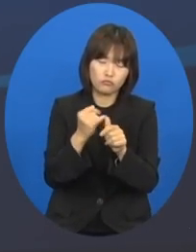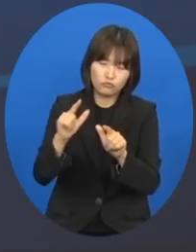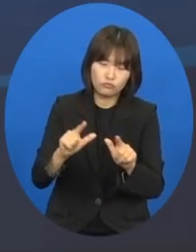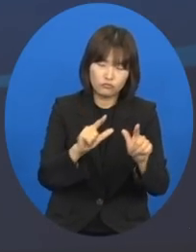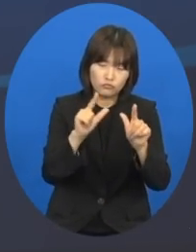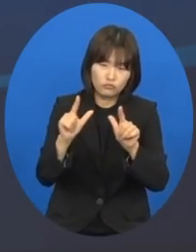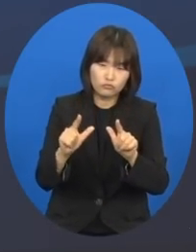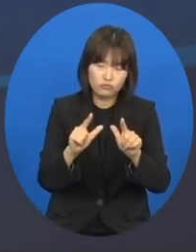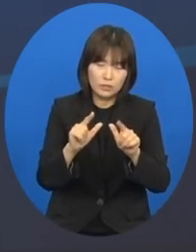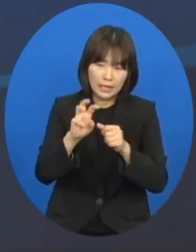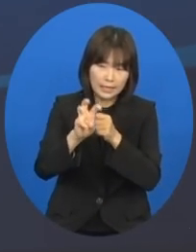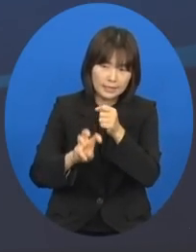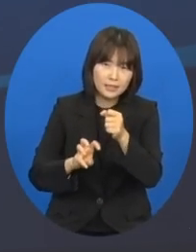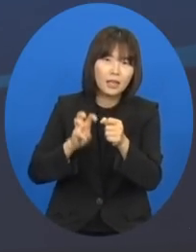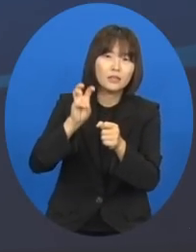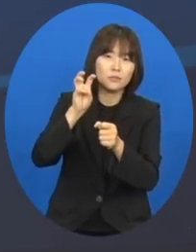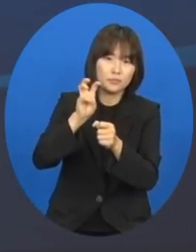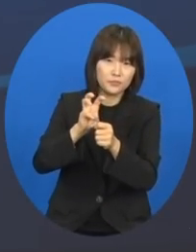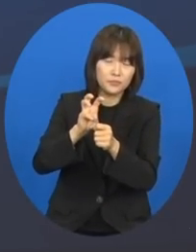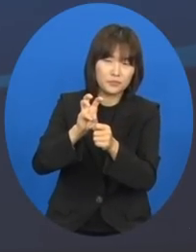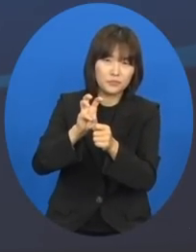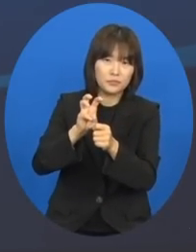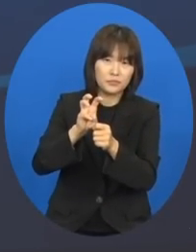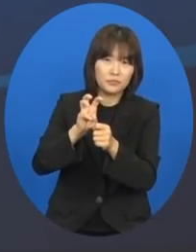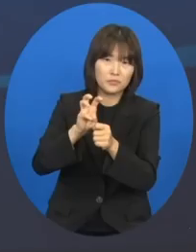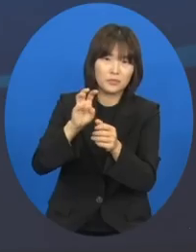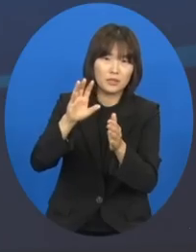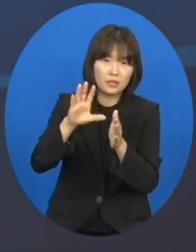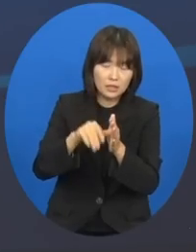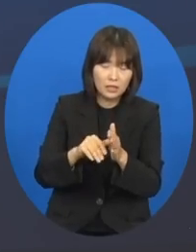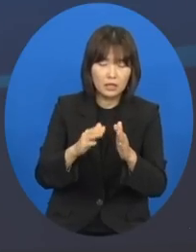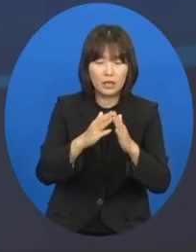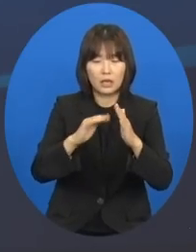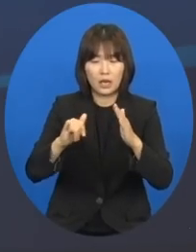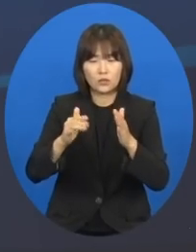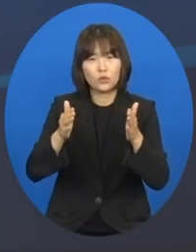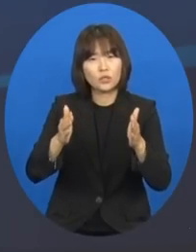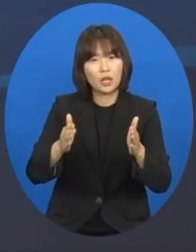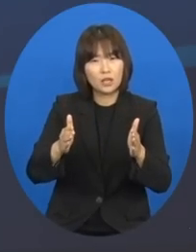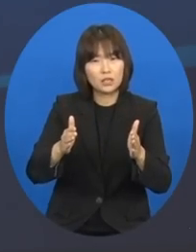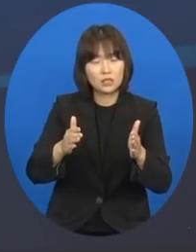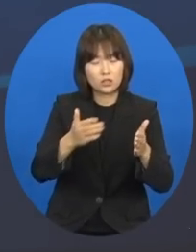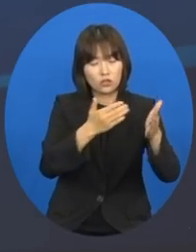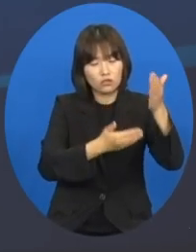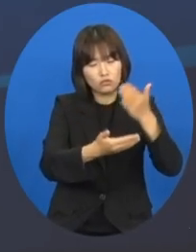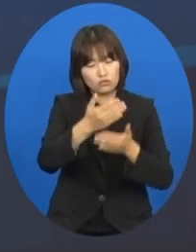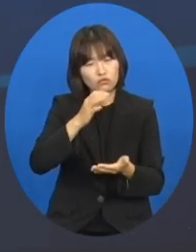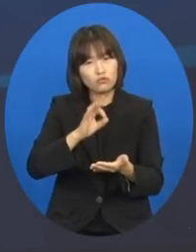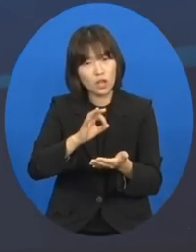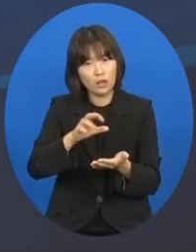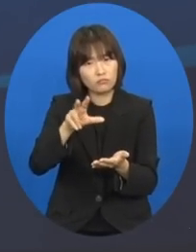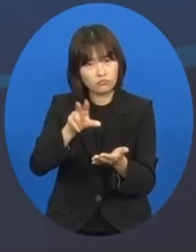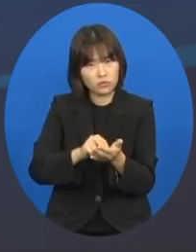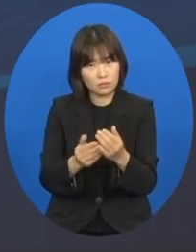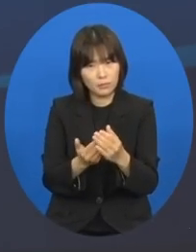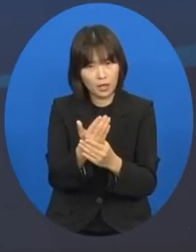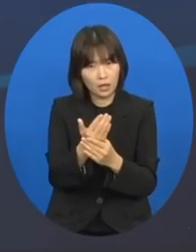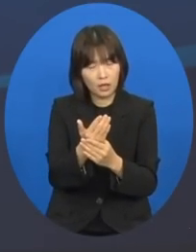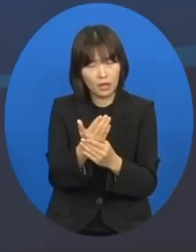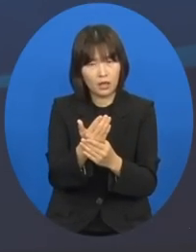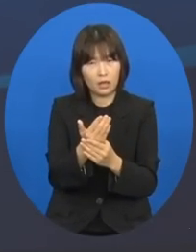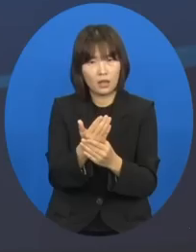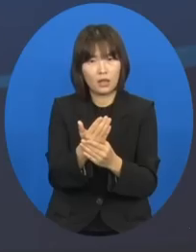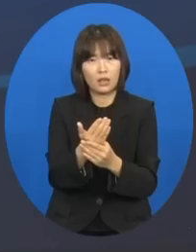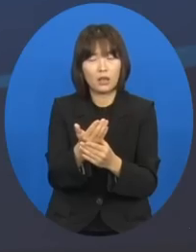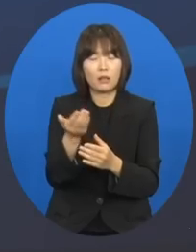세월이 지났는데 가족들간에 유산 문제가 나왔는데 전혀 합리적이지 않은